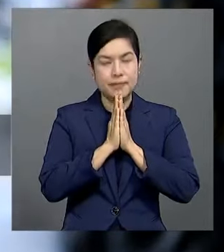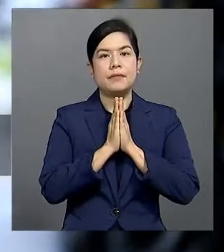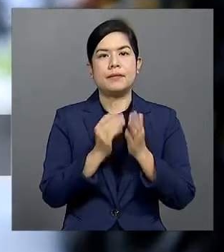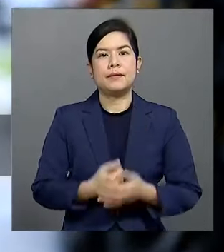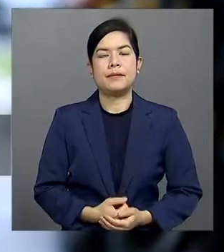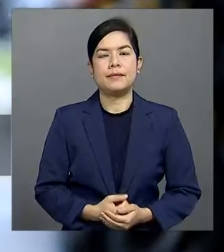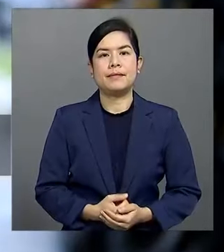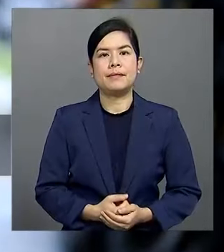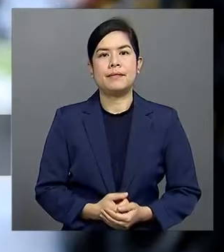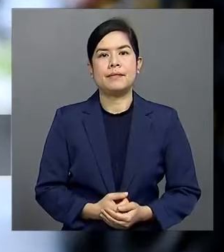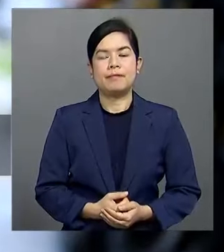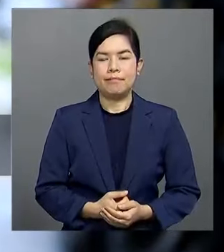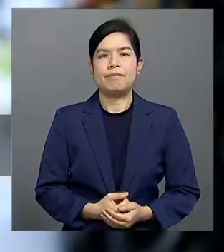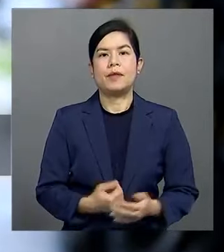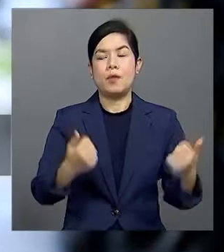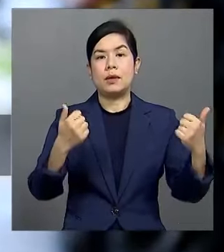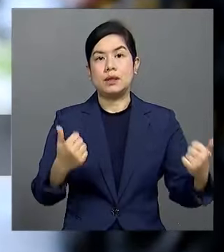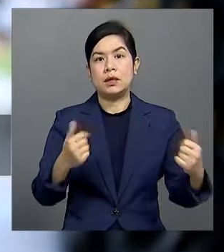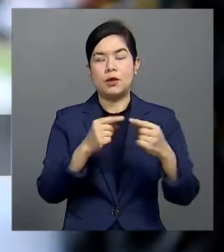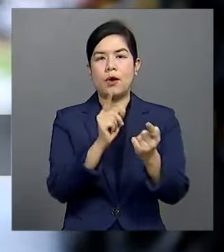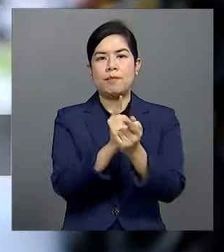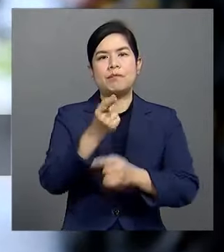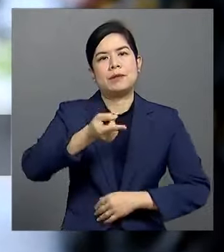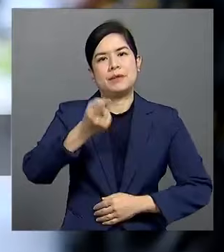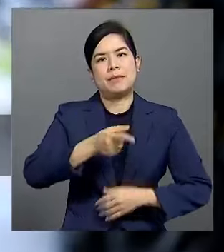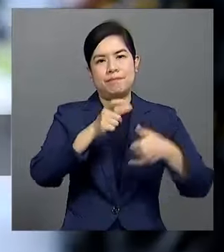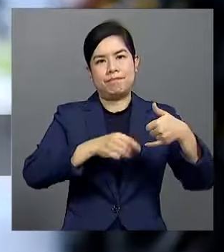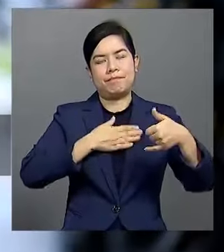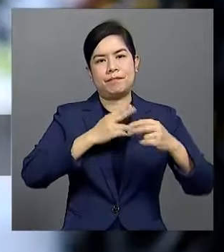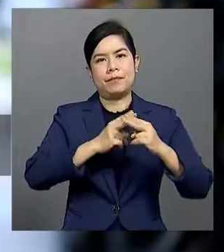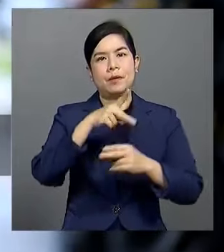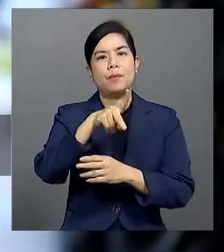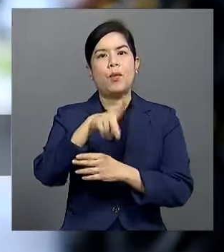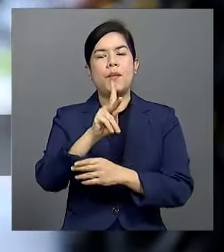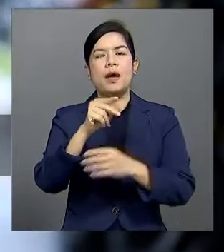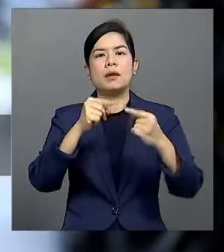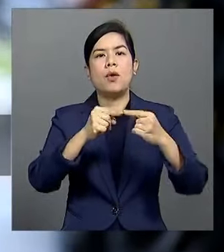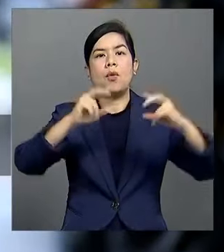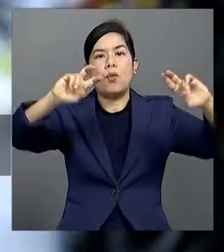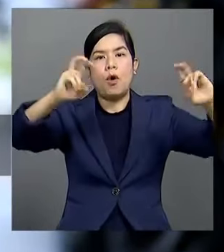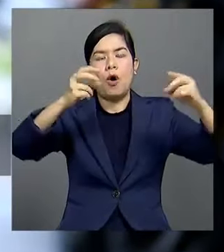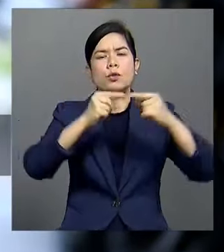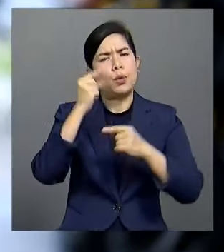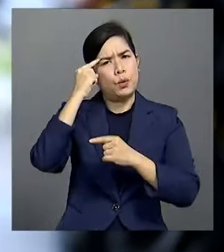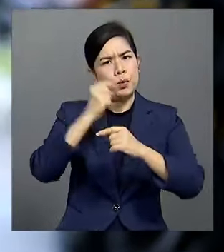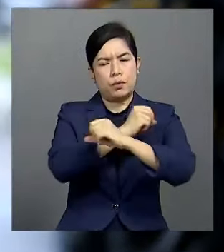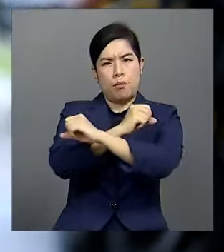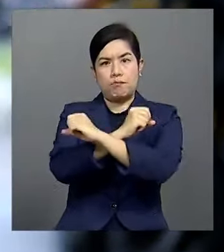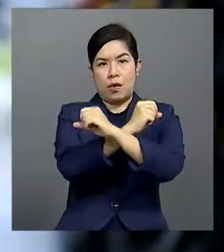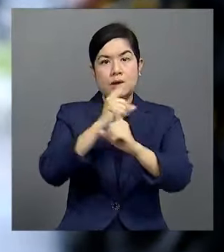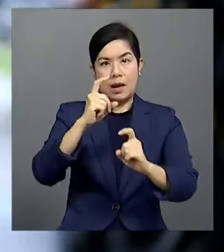สวัสดีค่ะคุณผู้ชมคะพบกันเช่นเคยนะคะกับปูเป้พัฒนันในรายการรู้สู้ภัยรายการที่จะสร้างการตระหนักรู้เ